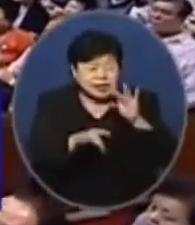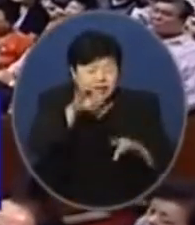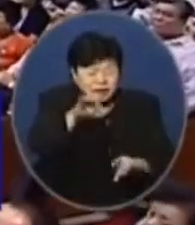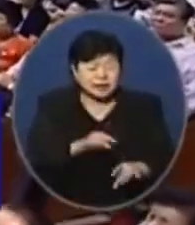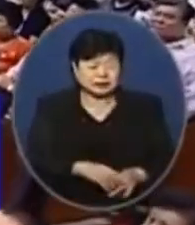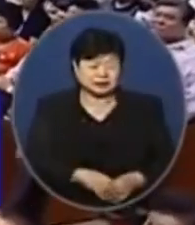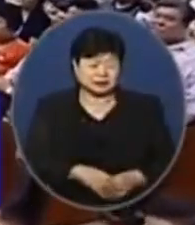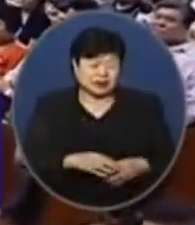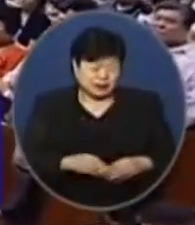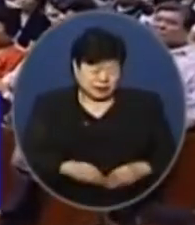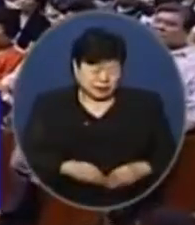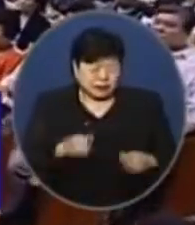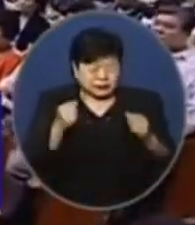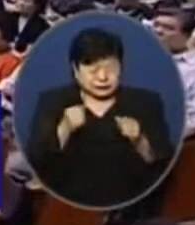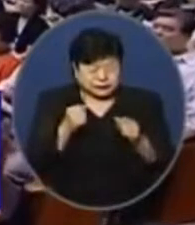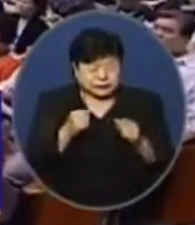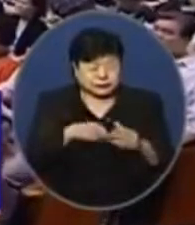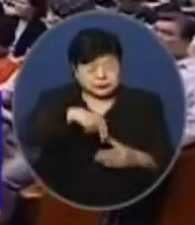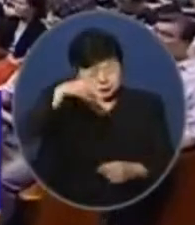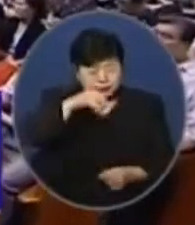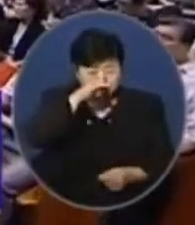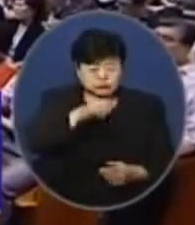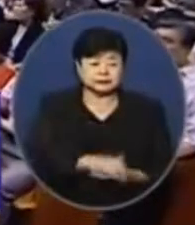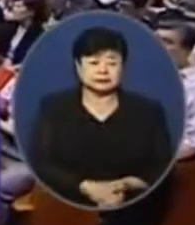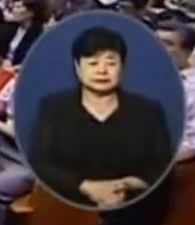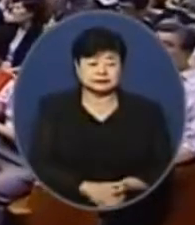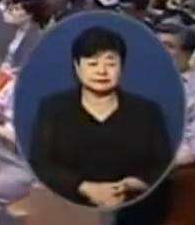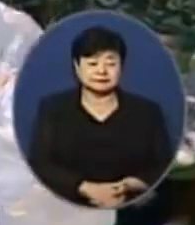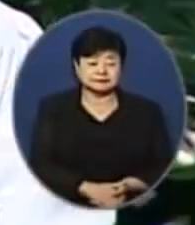번 굶고 춥고 헐벗었노라.